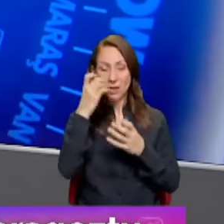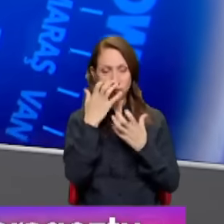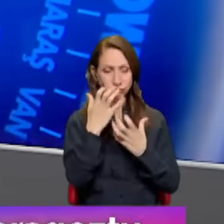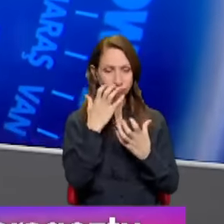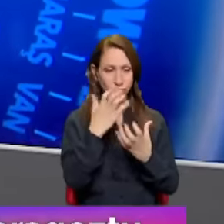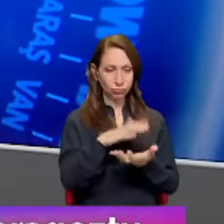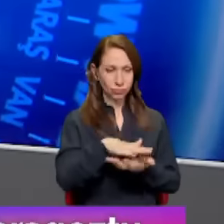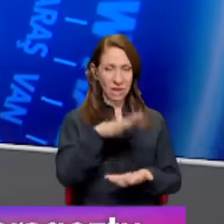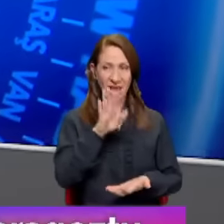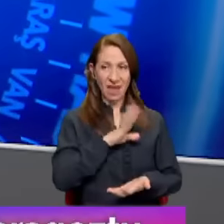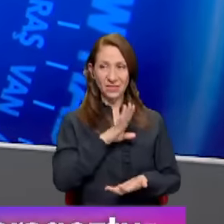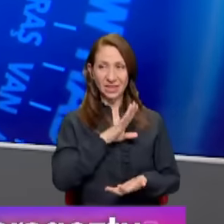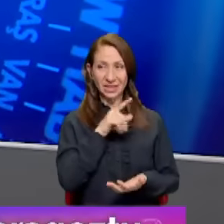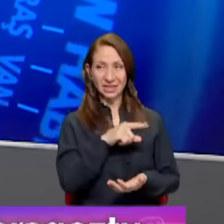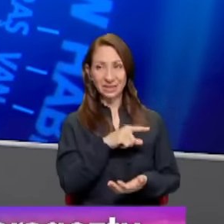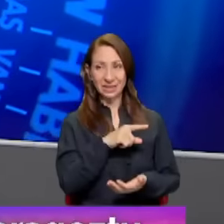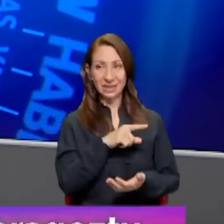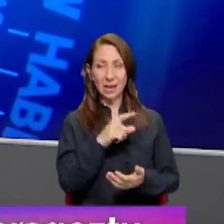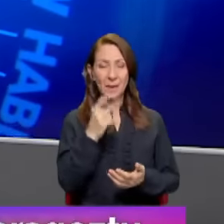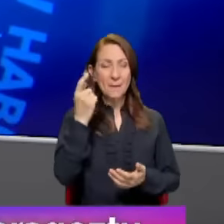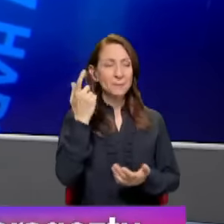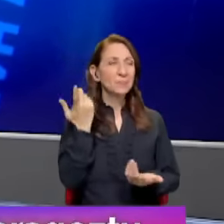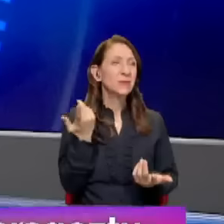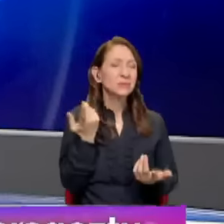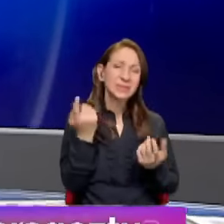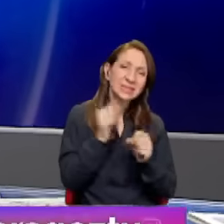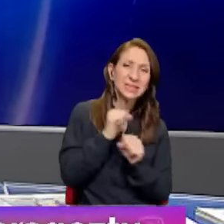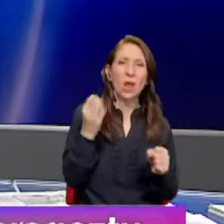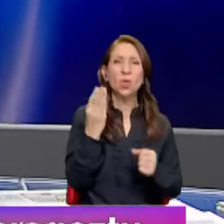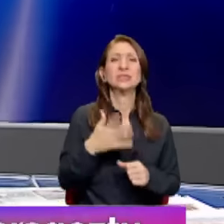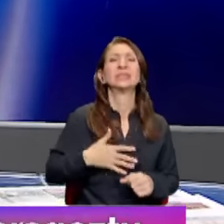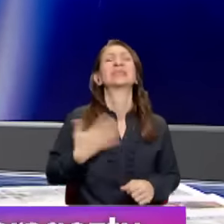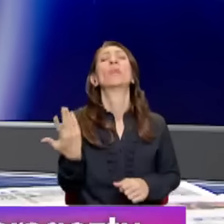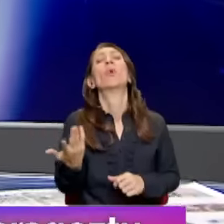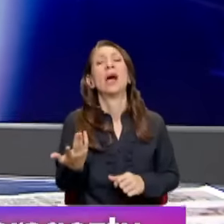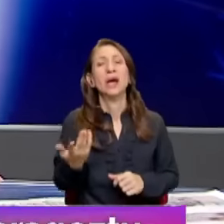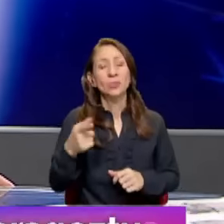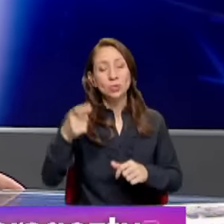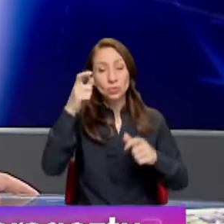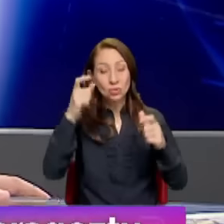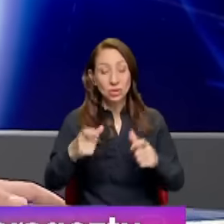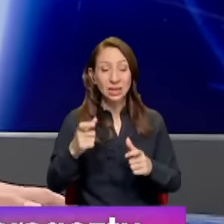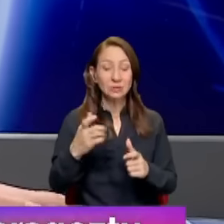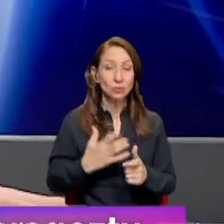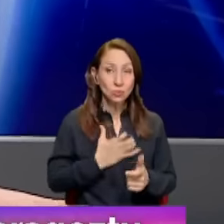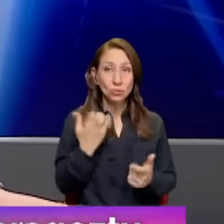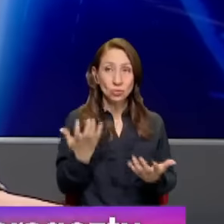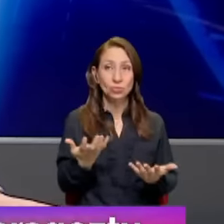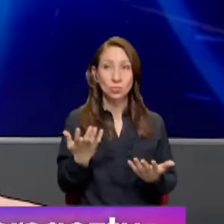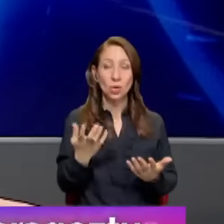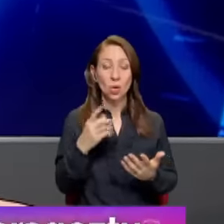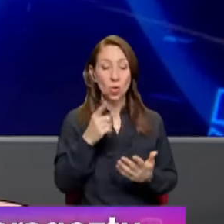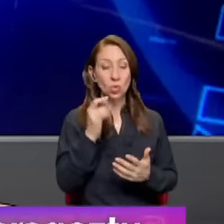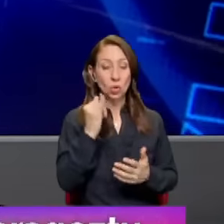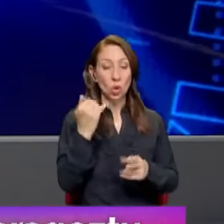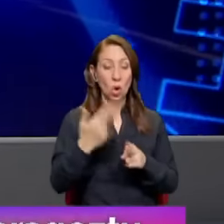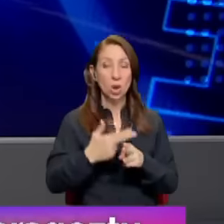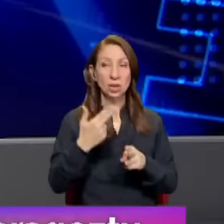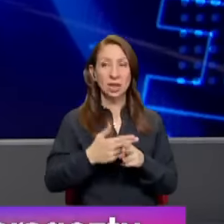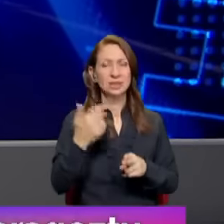büyüttükleri evlatlarının Baş larına bir iş gelmesini istemiyorlar ve bu memlekette ne yazık ki o kötü